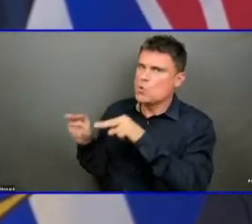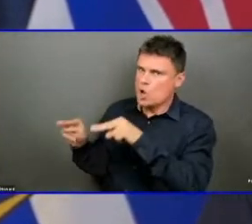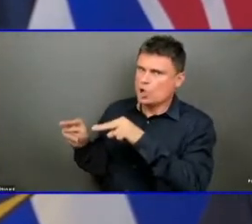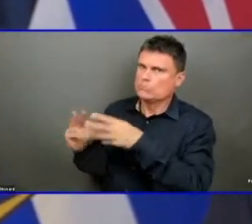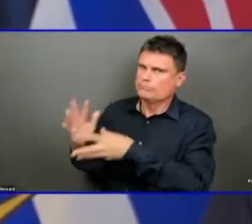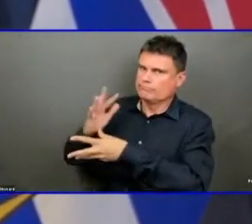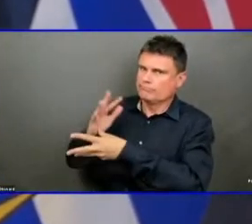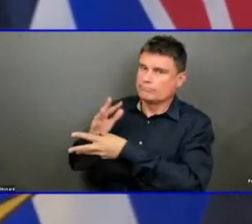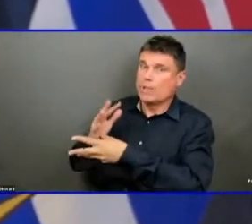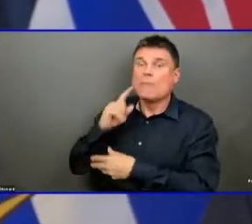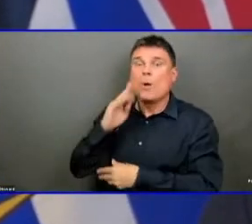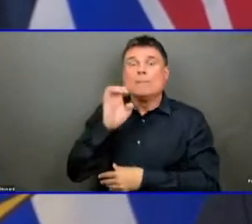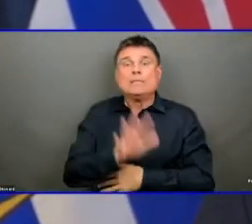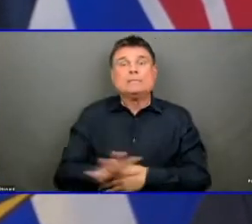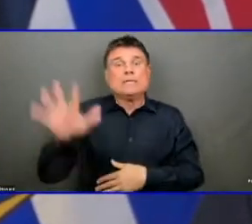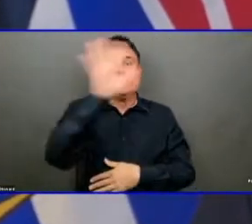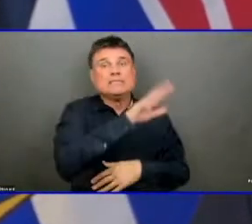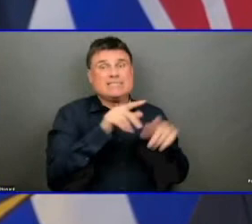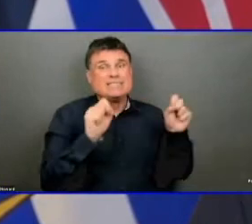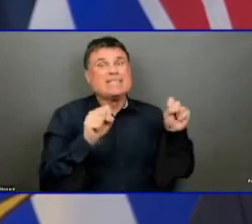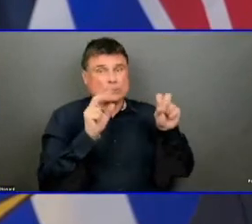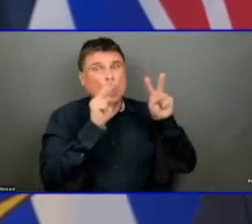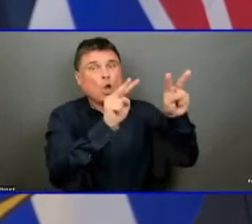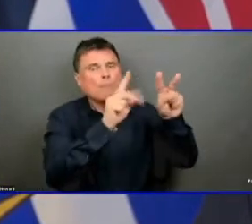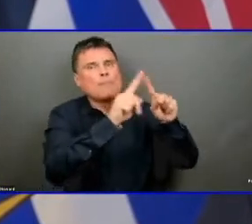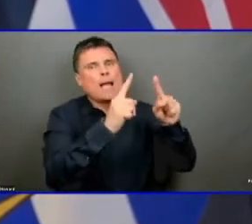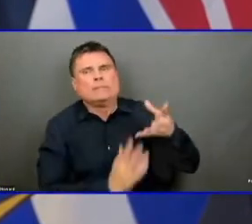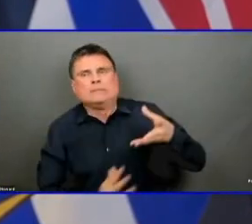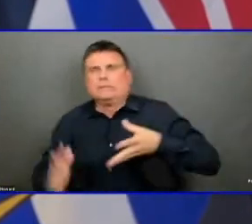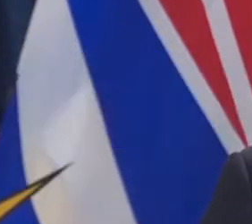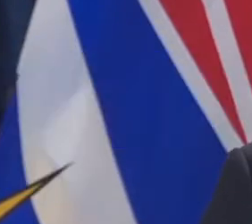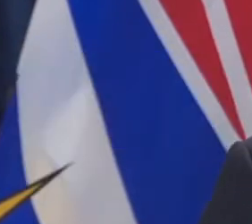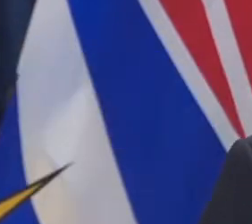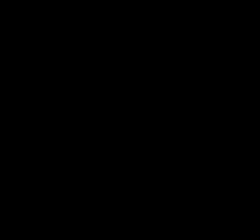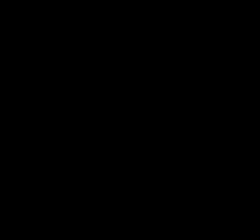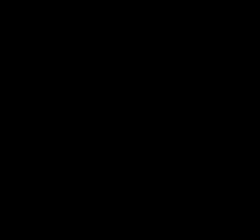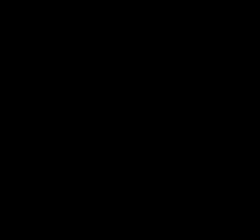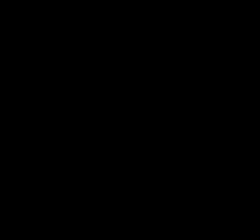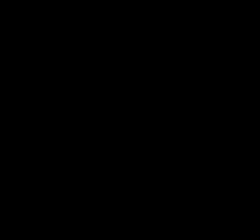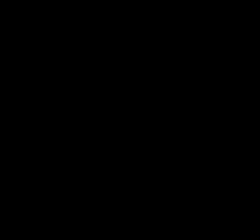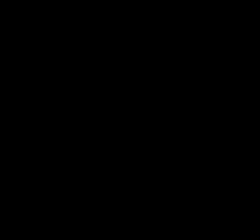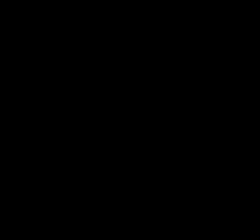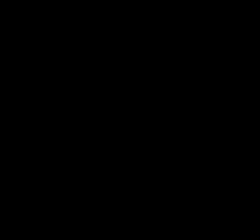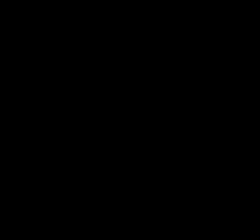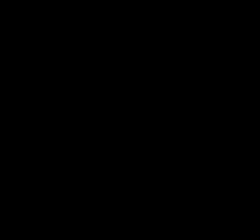c'est une grande priorité de nos efforts de vaccination partout dans la province.